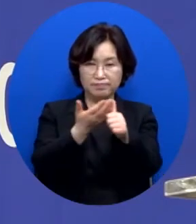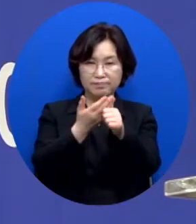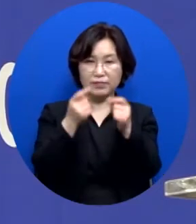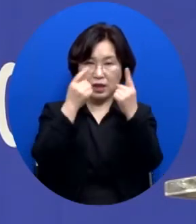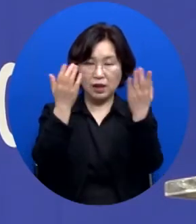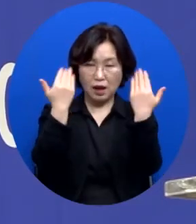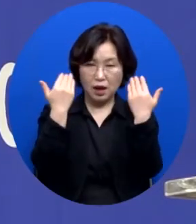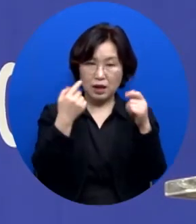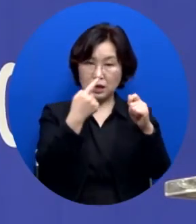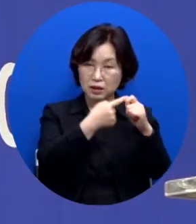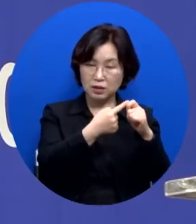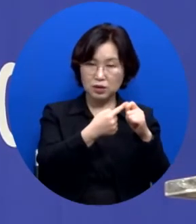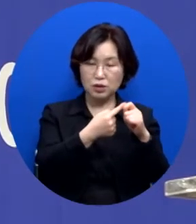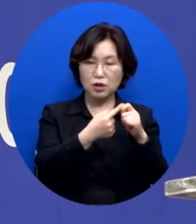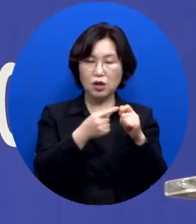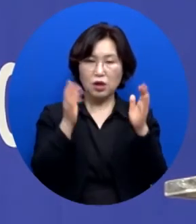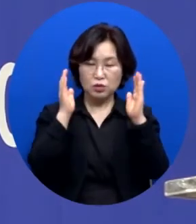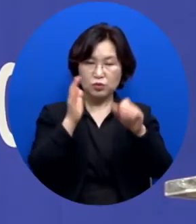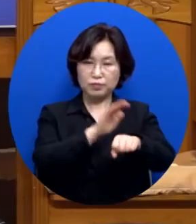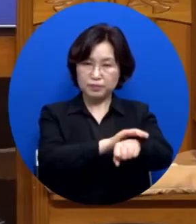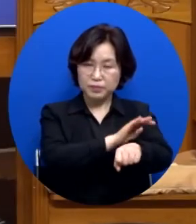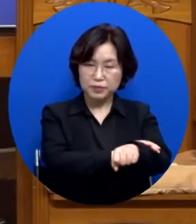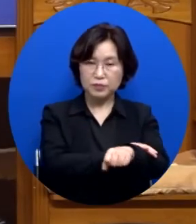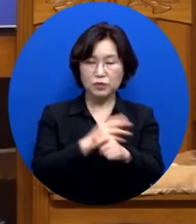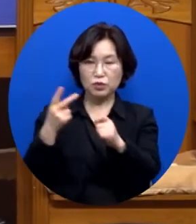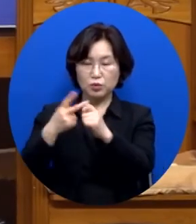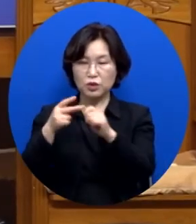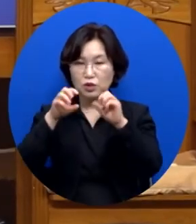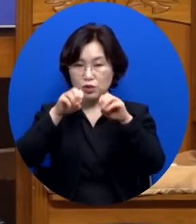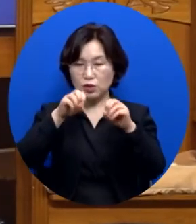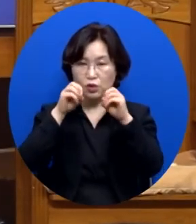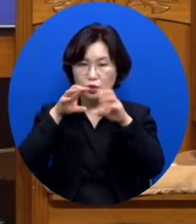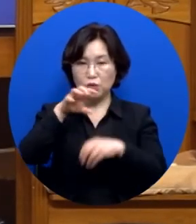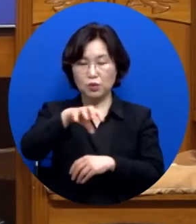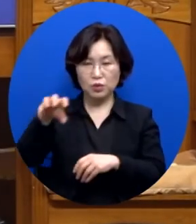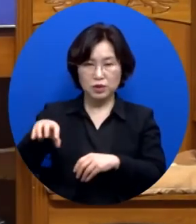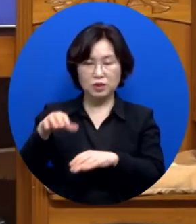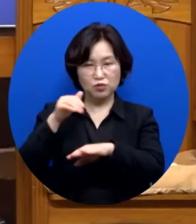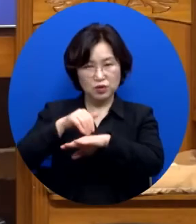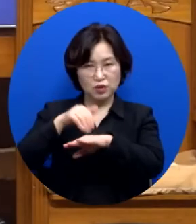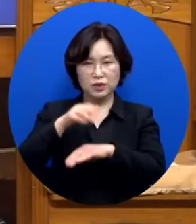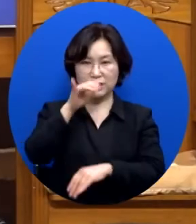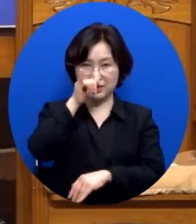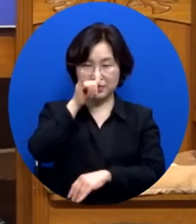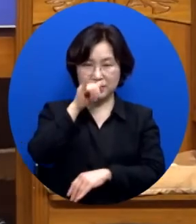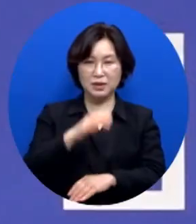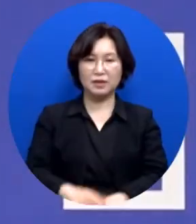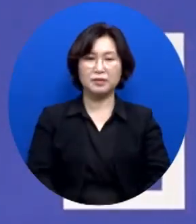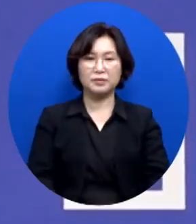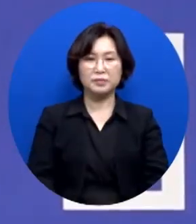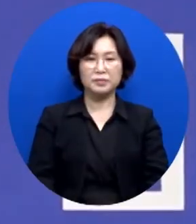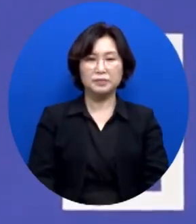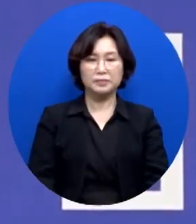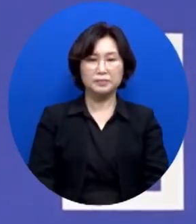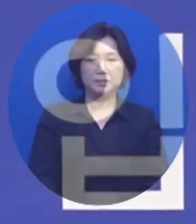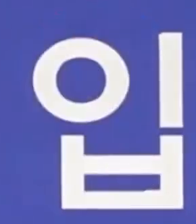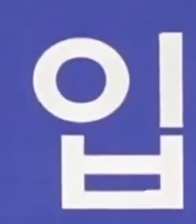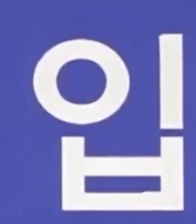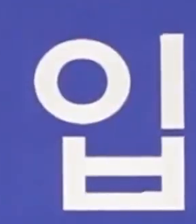첫해 늘 수업과 실습 이듬해 는 선교지 훈련을 진행합니다 지금까지 오늘의 주요 단신 이었읍니다